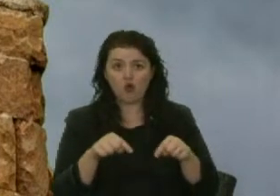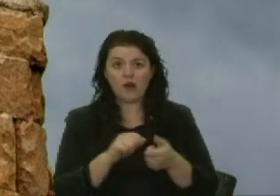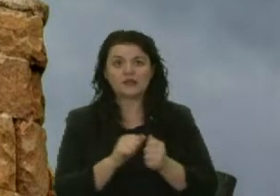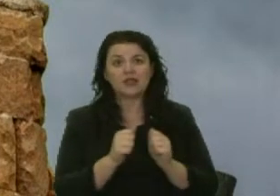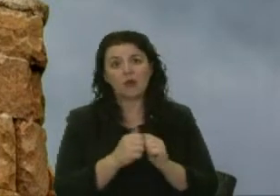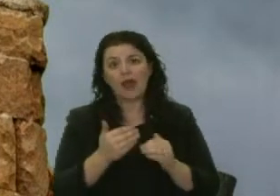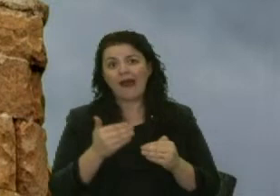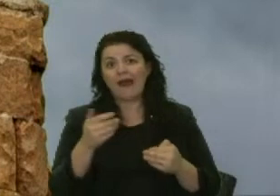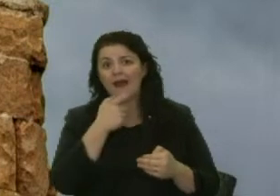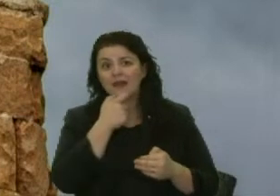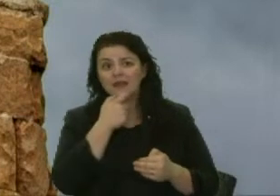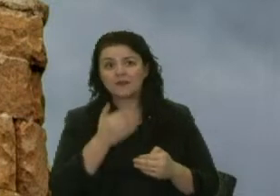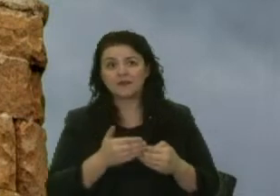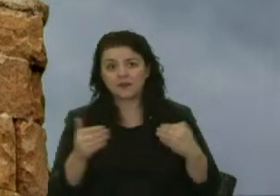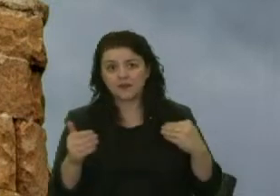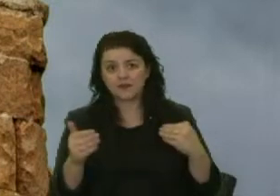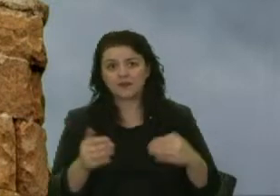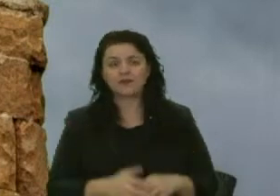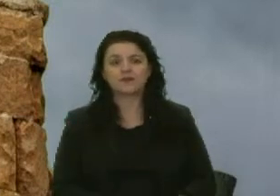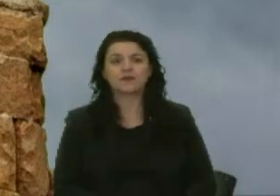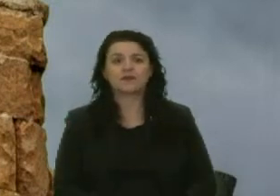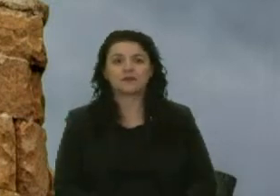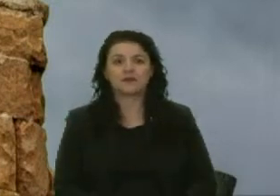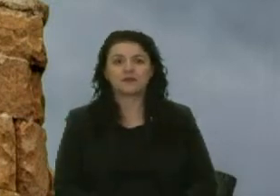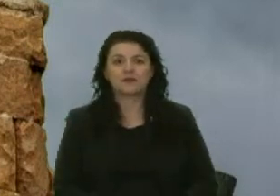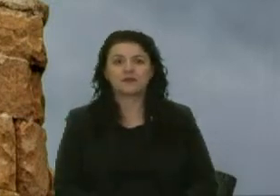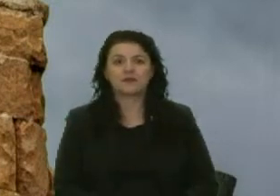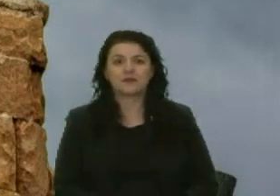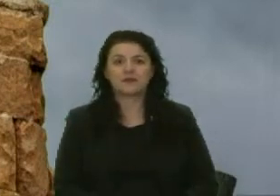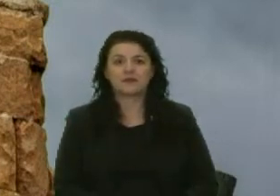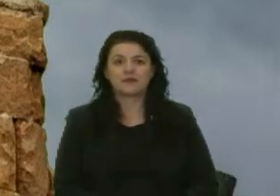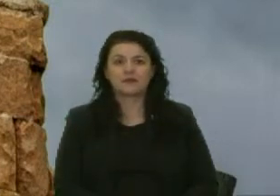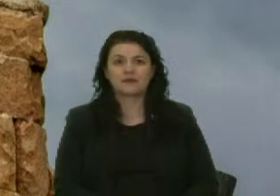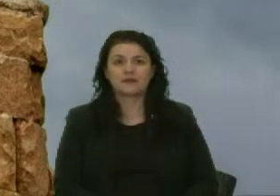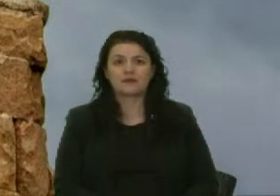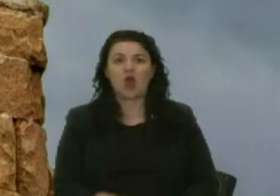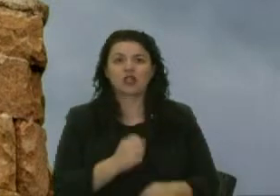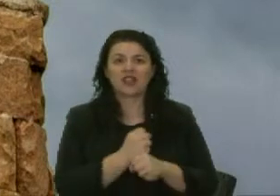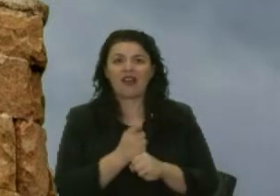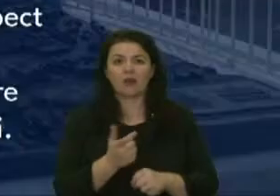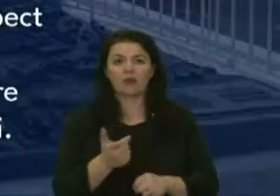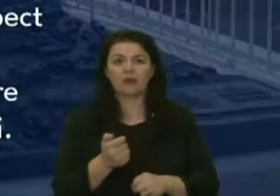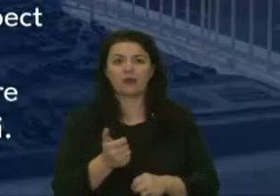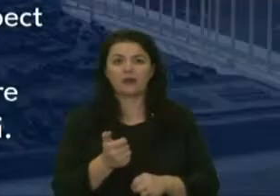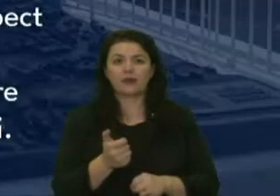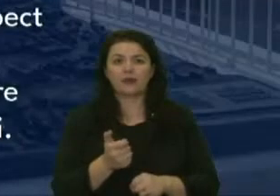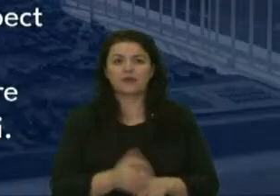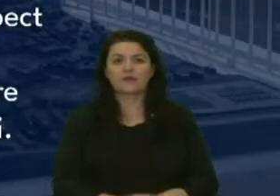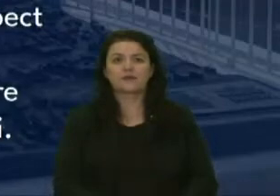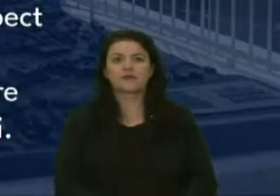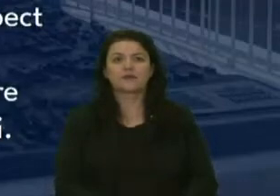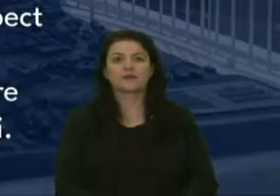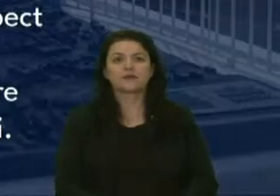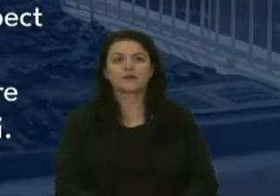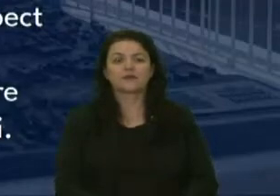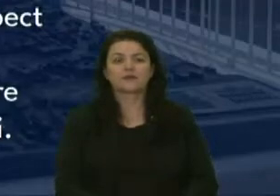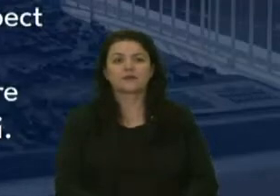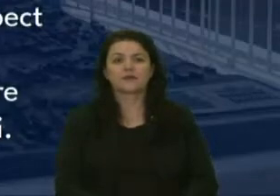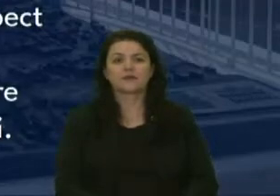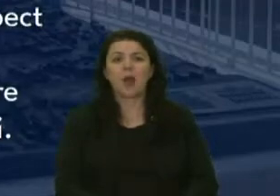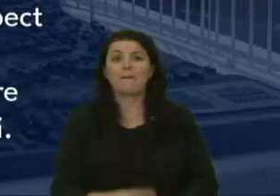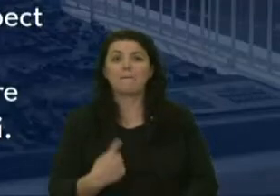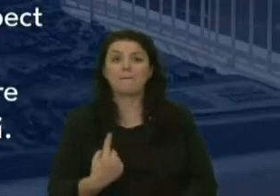parcursul anului o să trec să utilizez acum ă